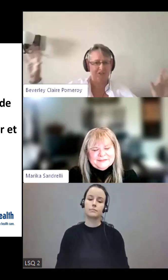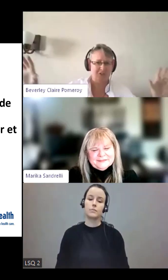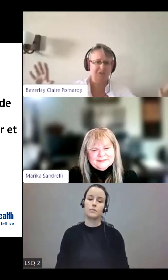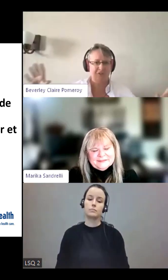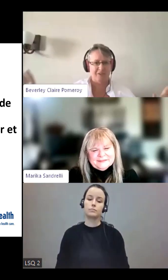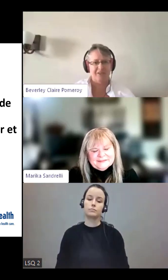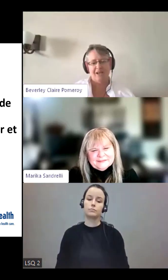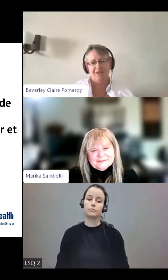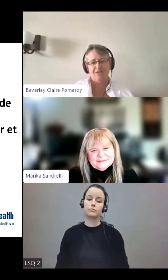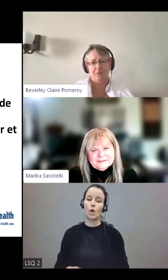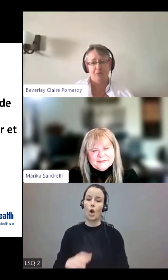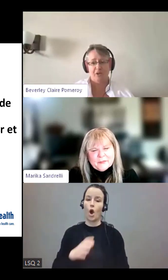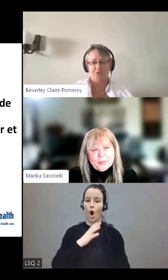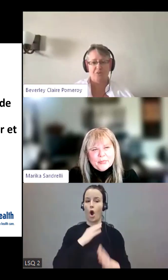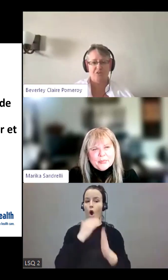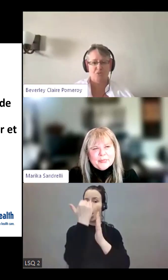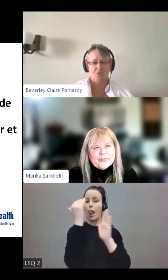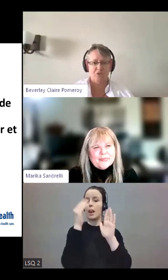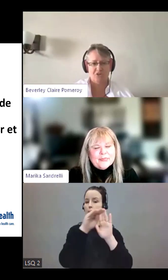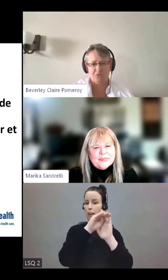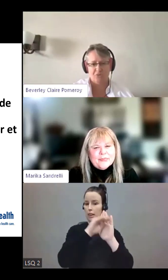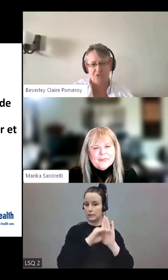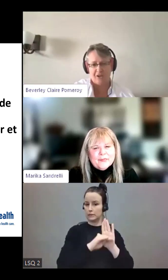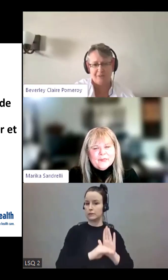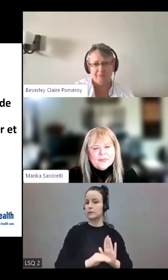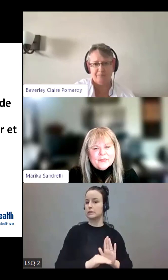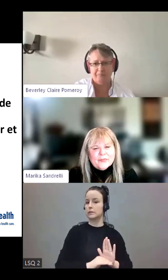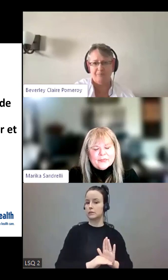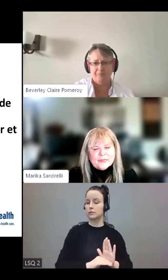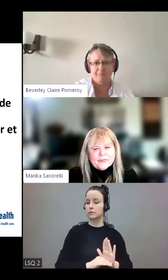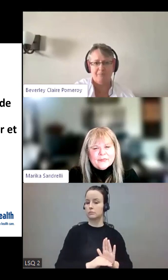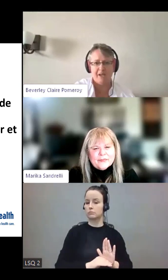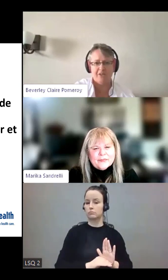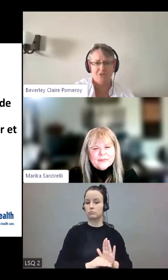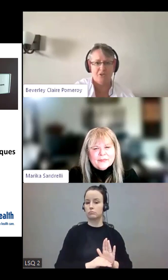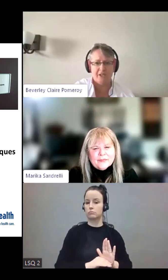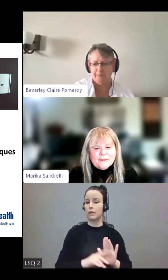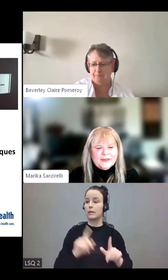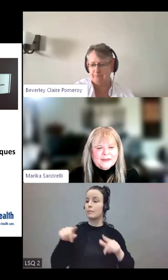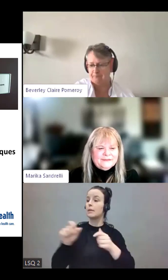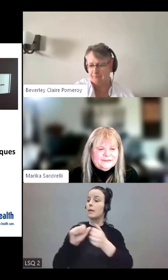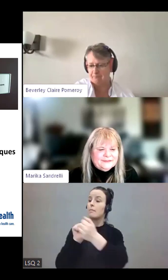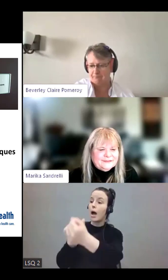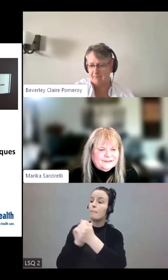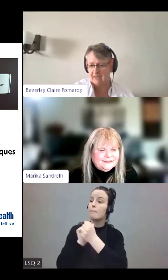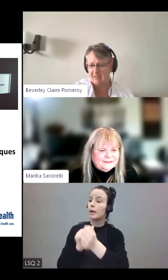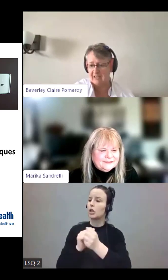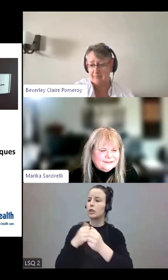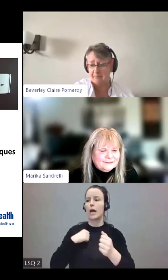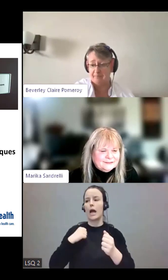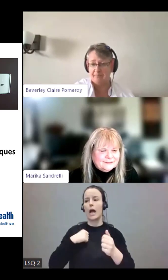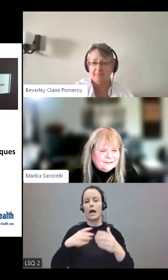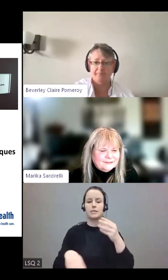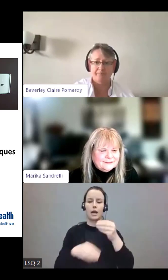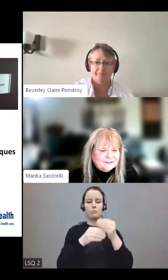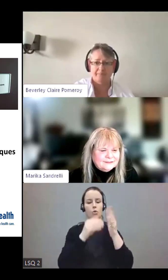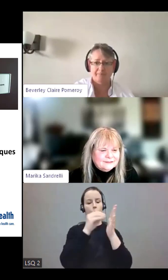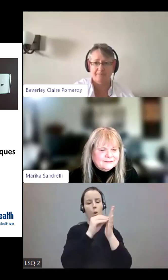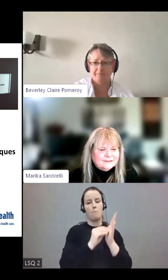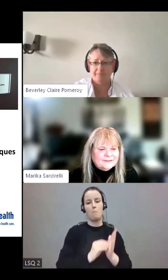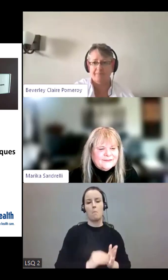à nos partenariats. Donc, des mots à retirer de notre vocabulaire, quoi. À vous, Marika. Prochaine diapo.